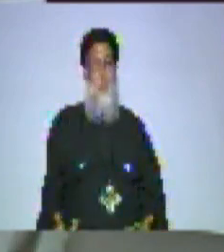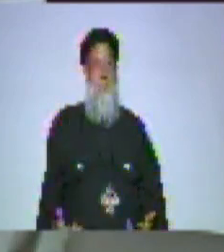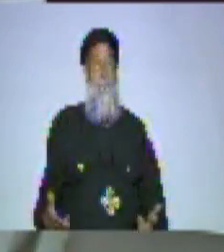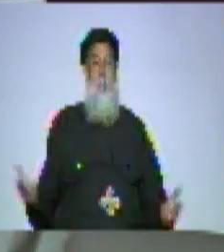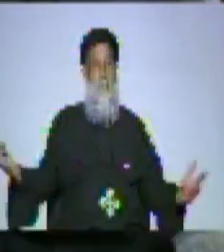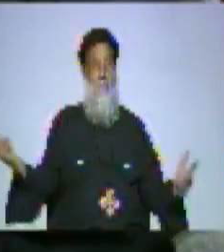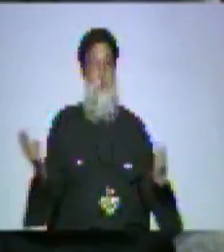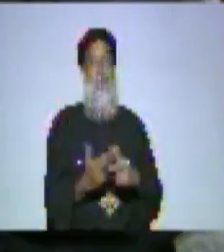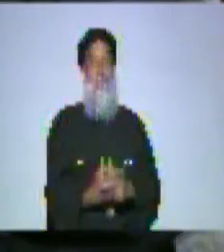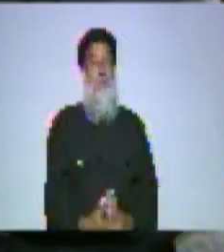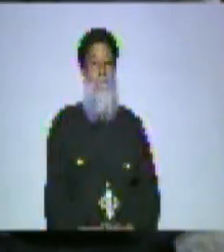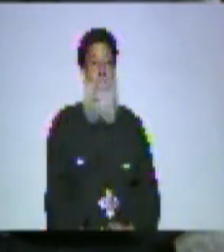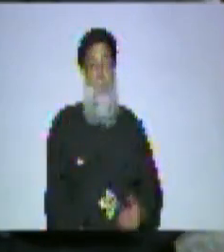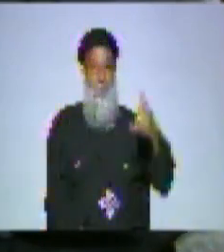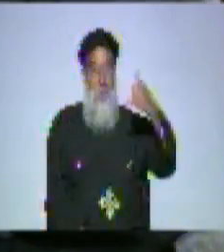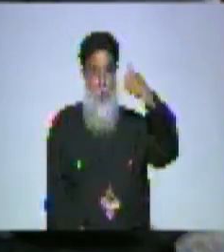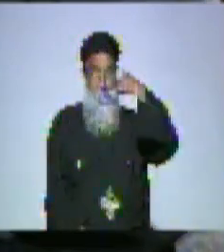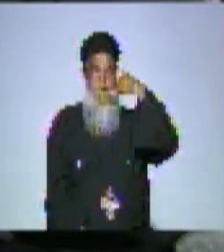البشر